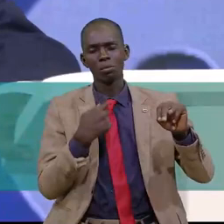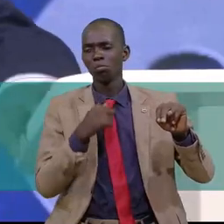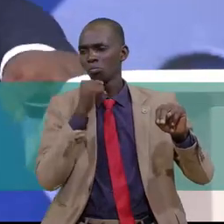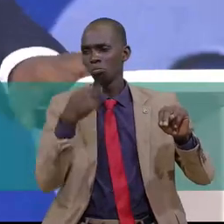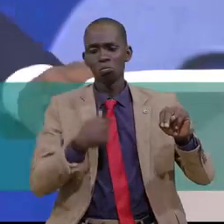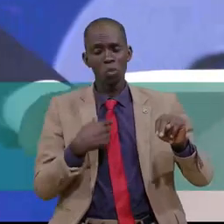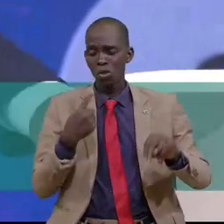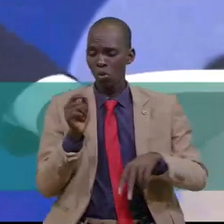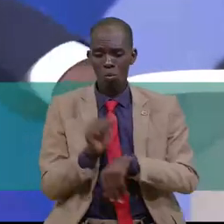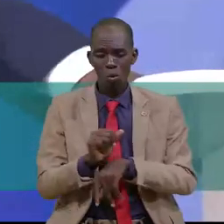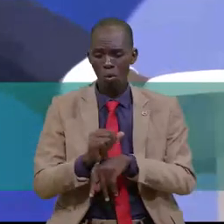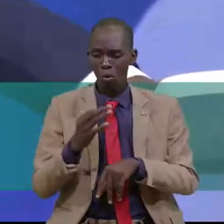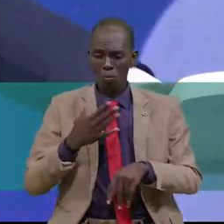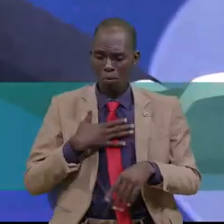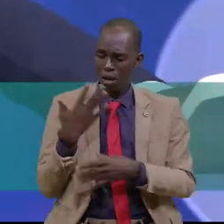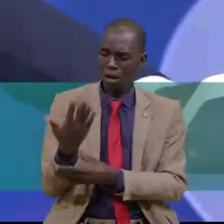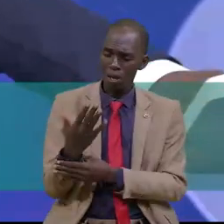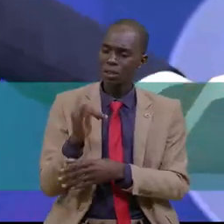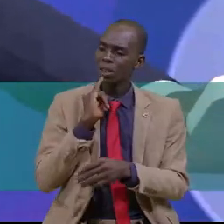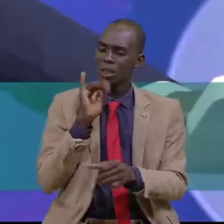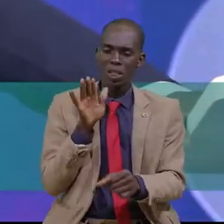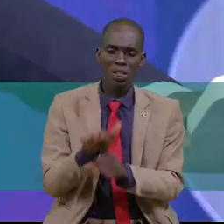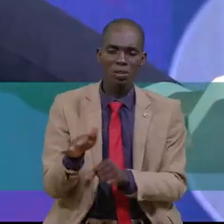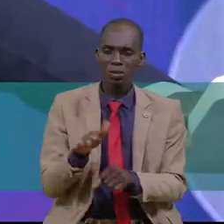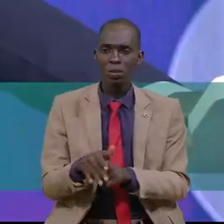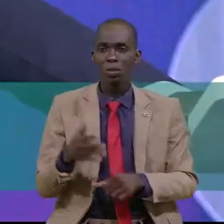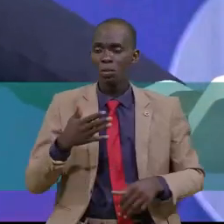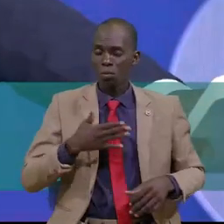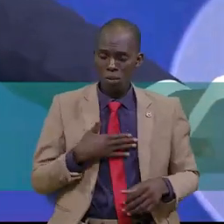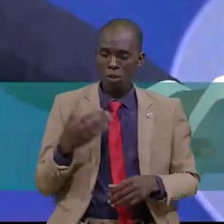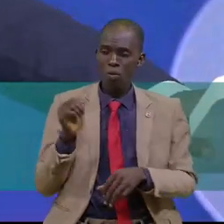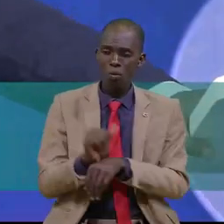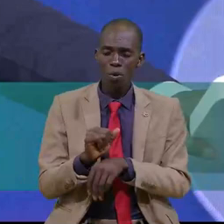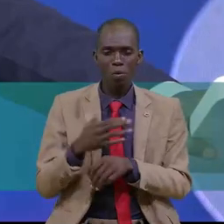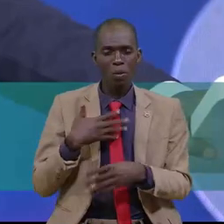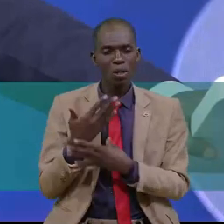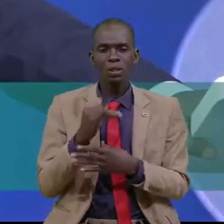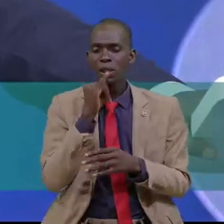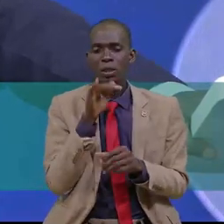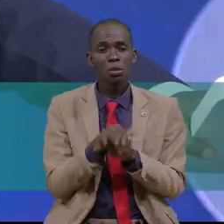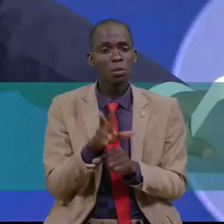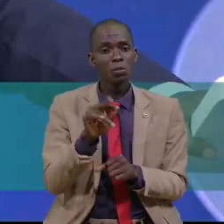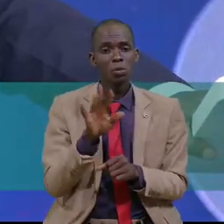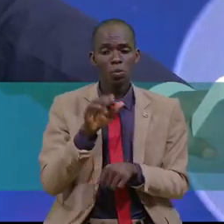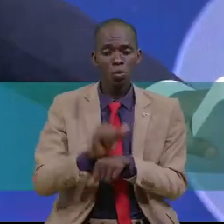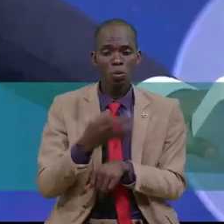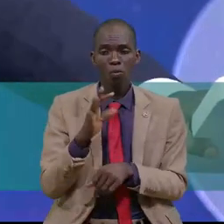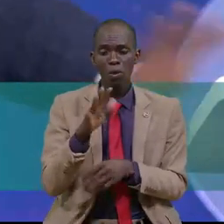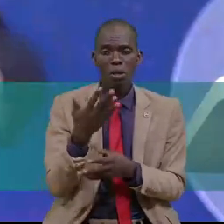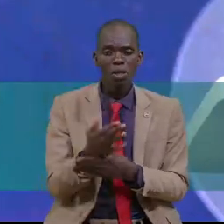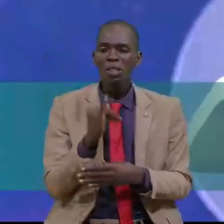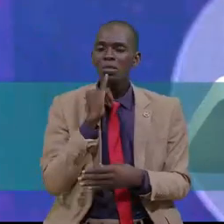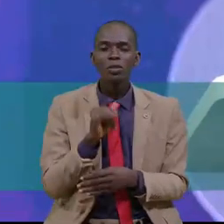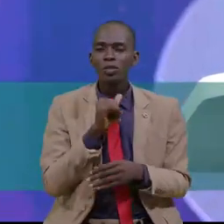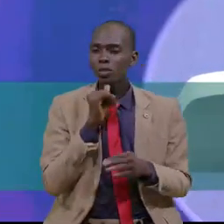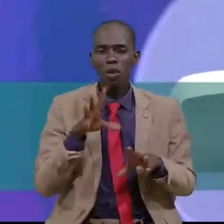donné pour le monde. Ah, Caïn dit, ce n'est pas moi. Oh, les œufs de mes mains ne conduiront à rien. C'est négatif. Ça n'a aucune valeur.